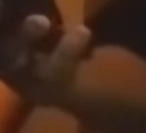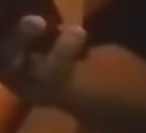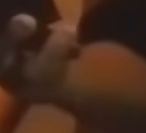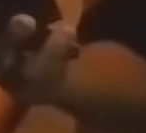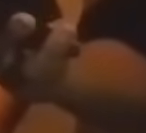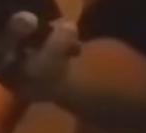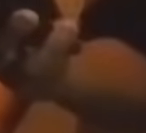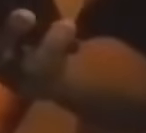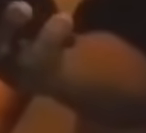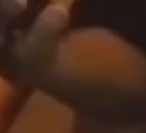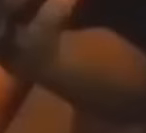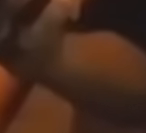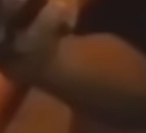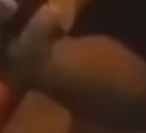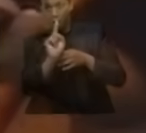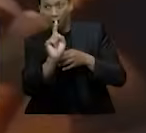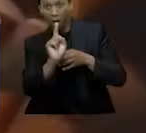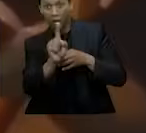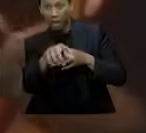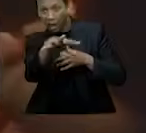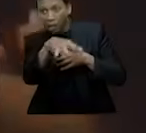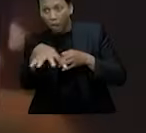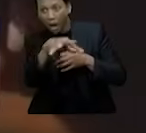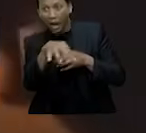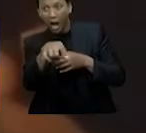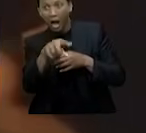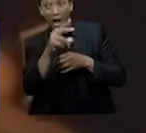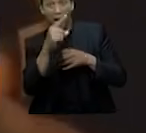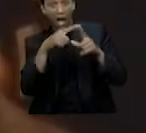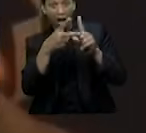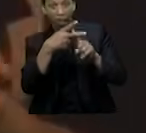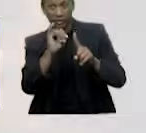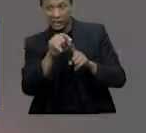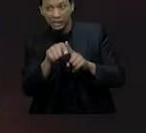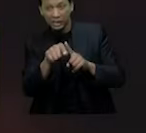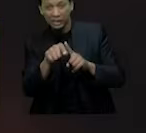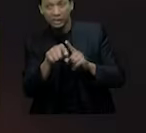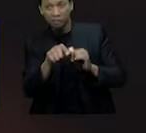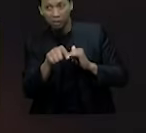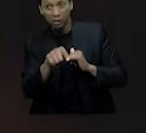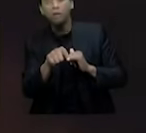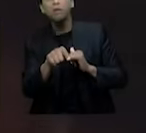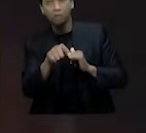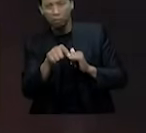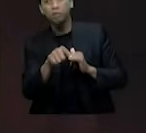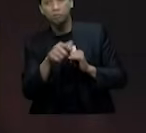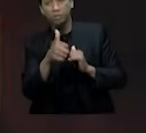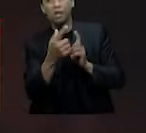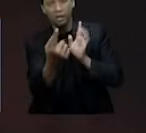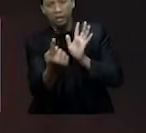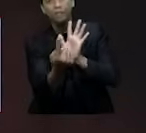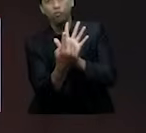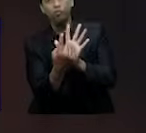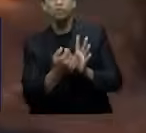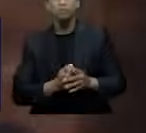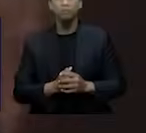Kalau memang ada itikad baik dari keluarganya Mas Raffi, monggo diselesaikan dengan baik. Warga telah mengirimkan